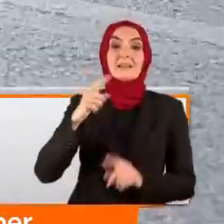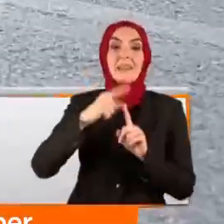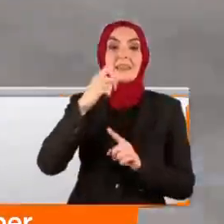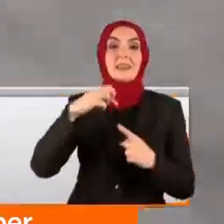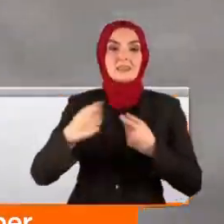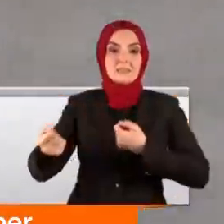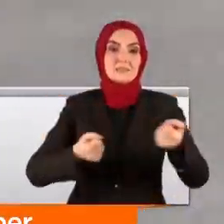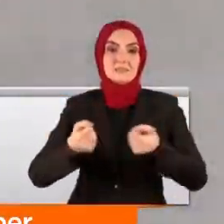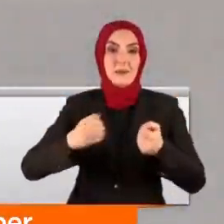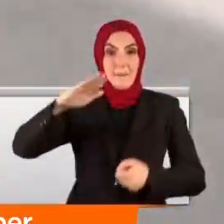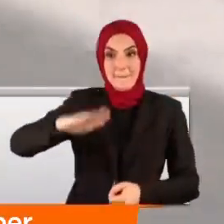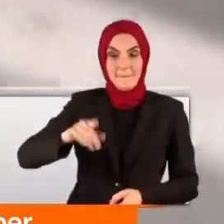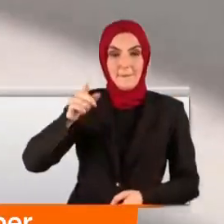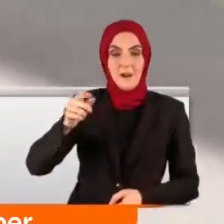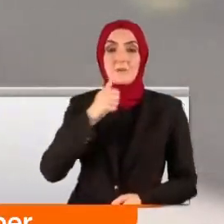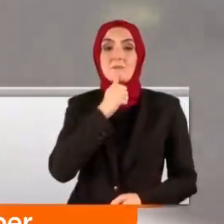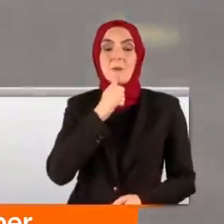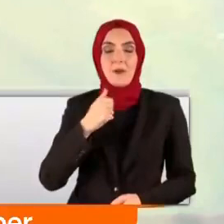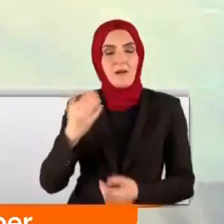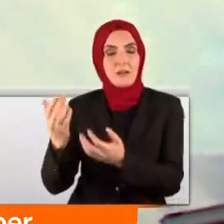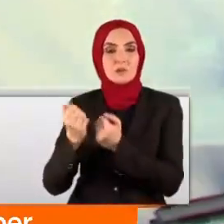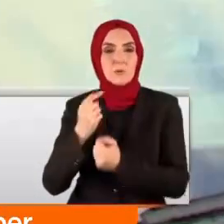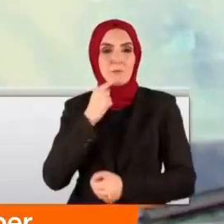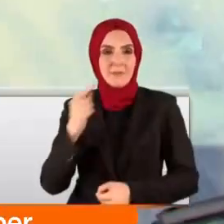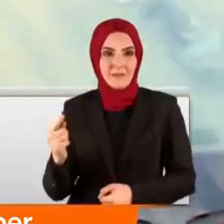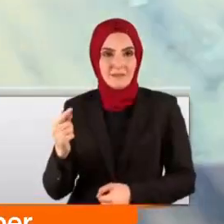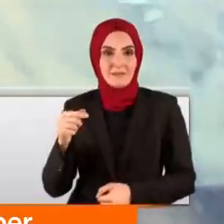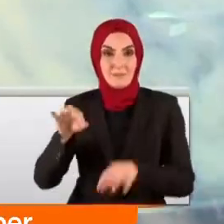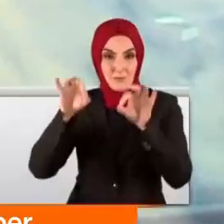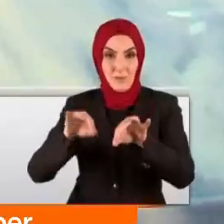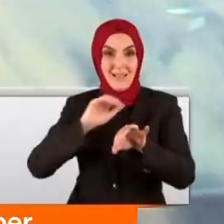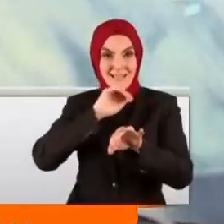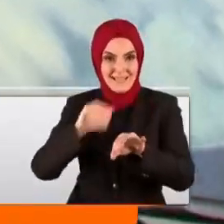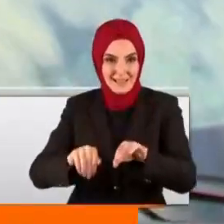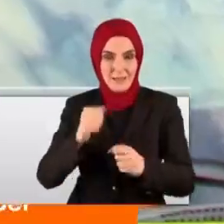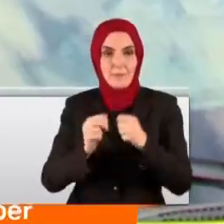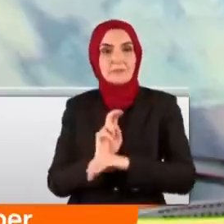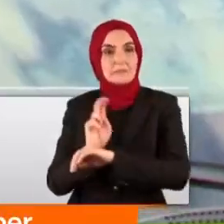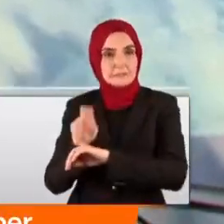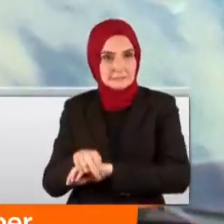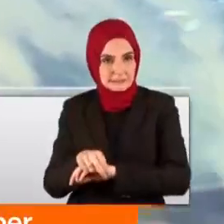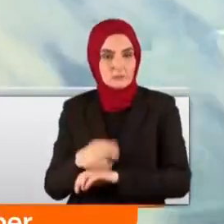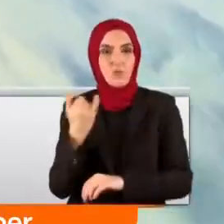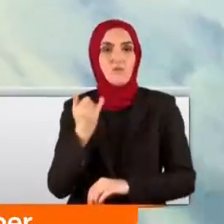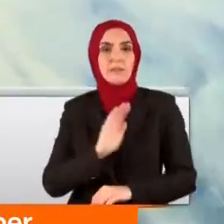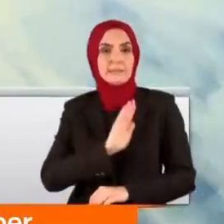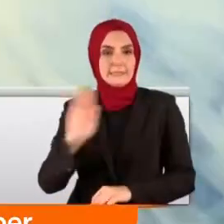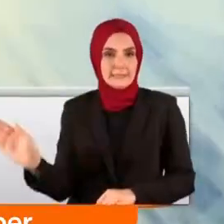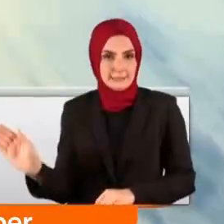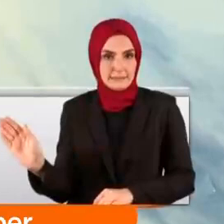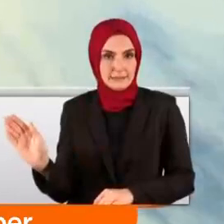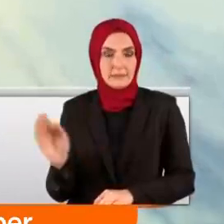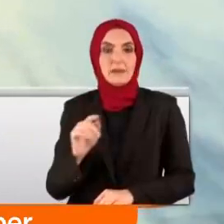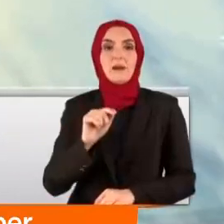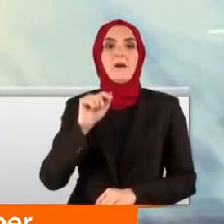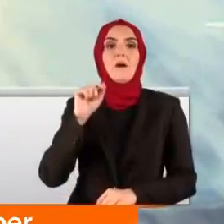söyledi. Şoför tır parkına geldiğinde araçtan indi, tuvalete gitti. O esnada şoför koltuğuna o adam geçti.